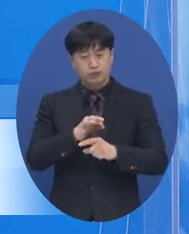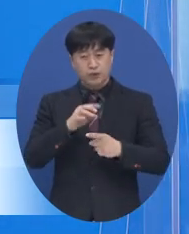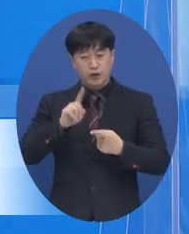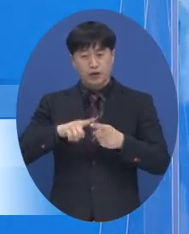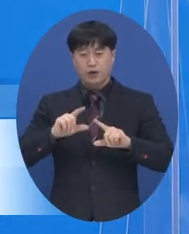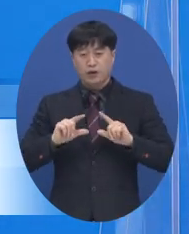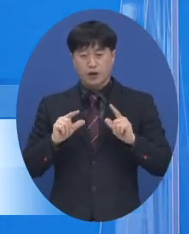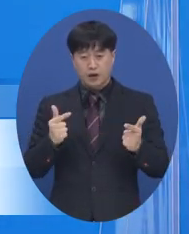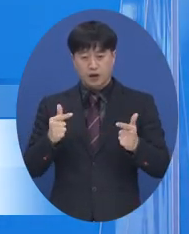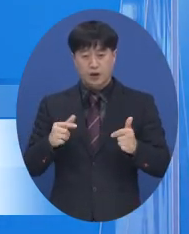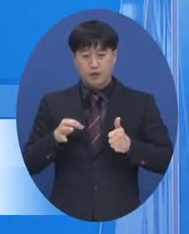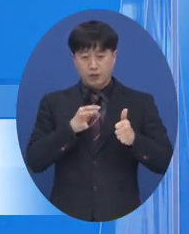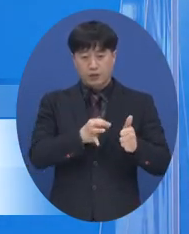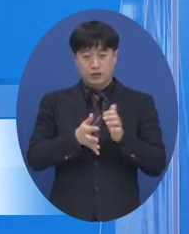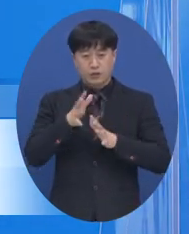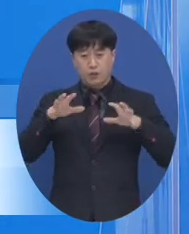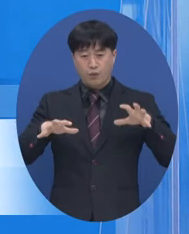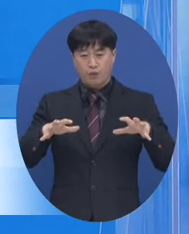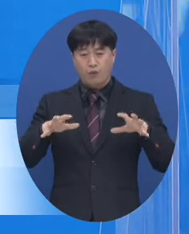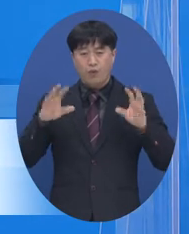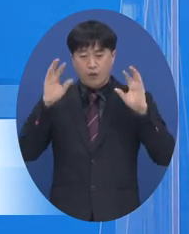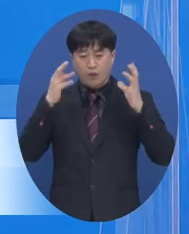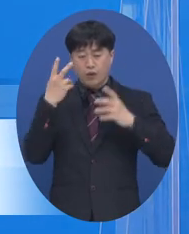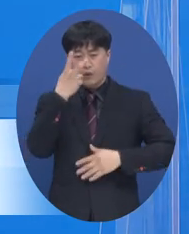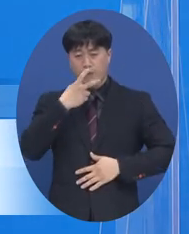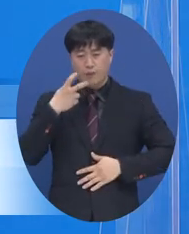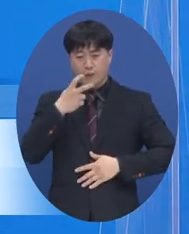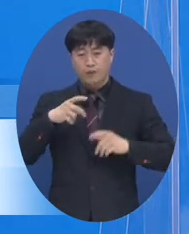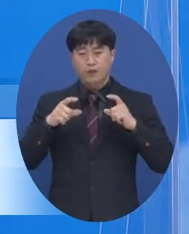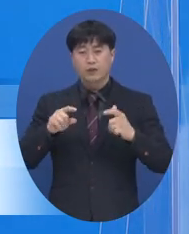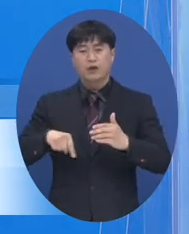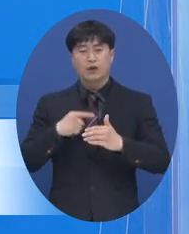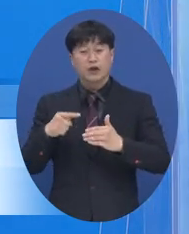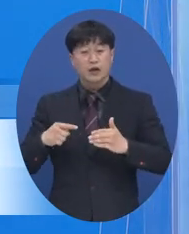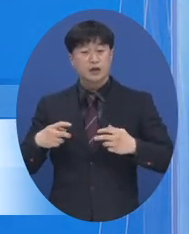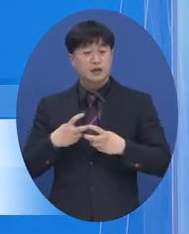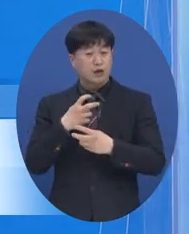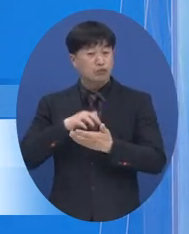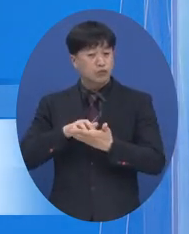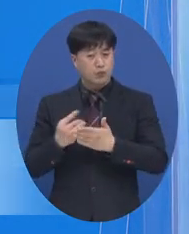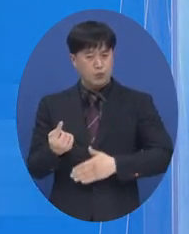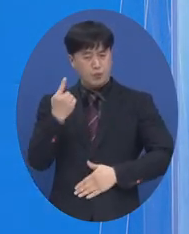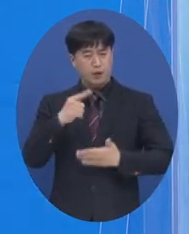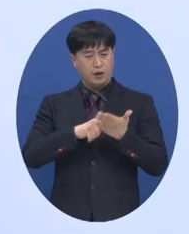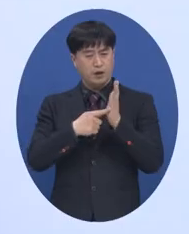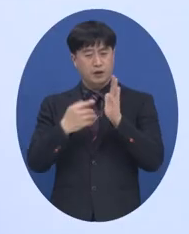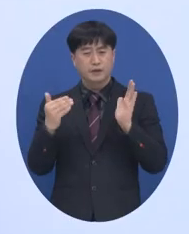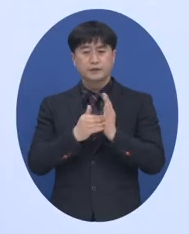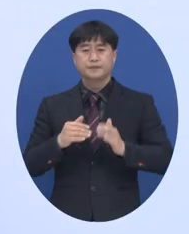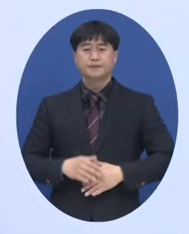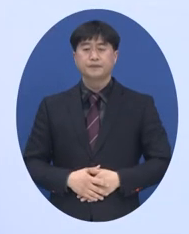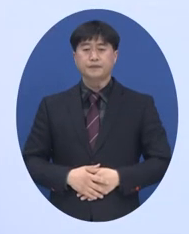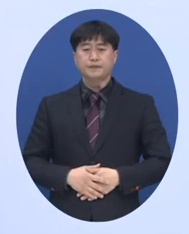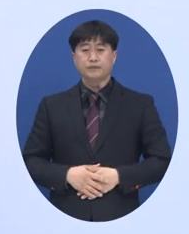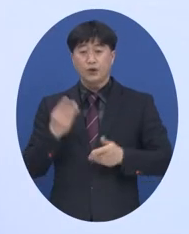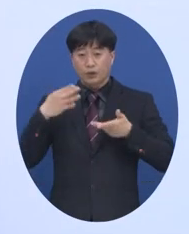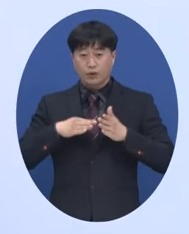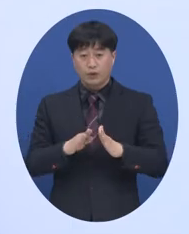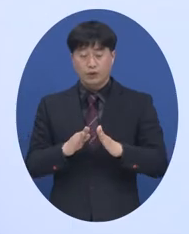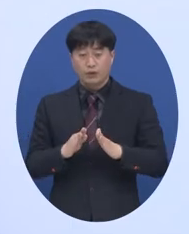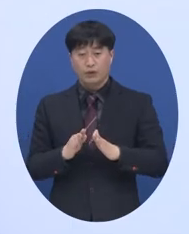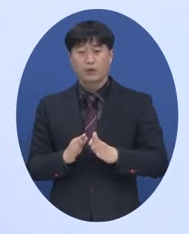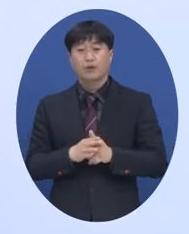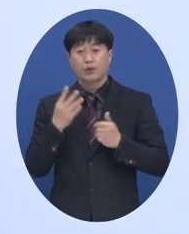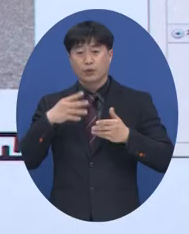부과한 시군이 대체적으로 어린이 보호구역 내 사고율도 높은 것으로 나타났습니다. 경기도는 도